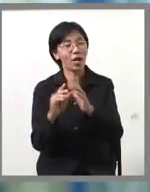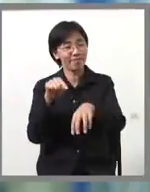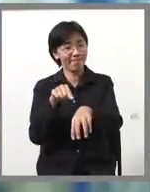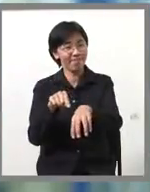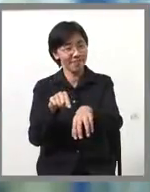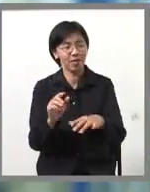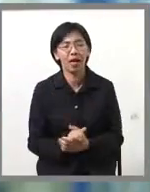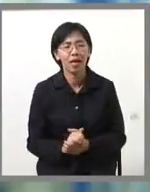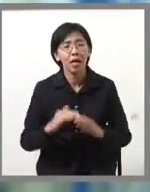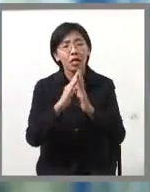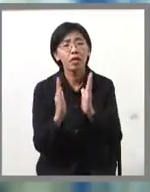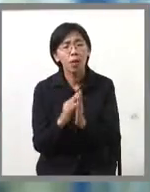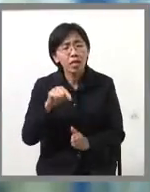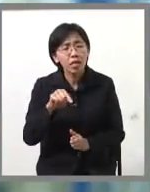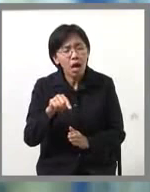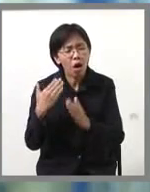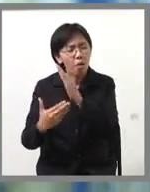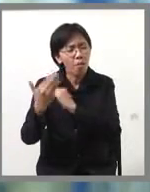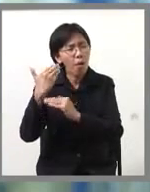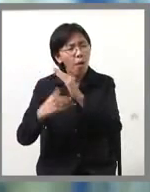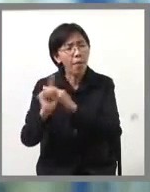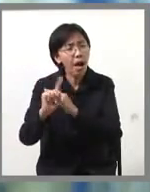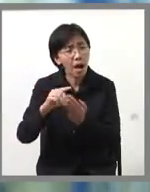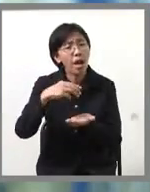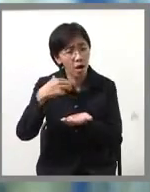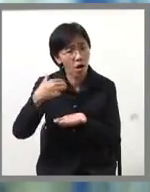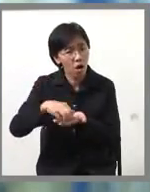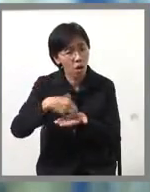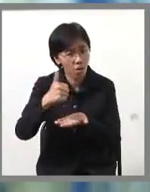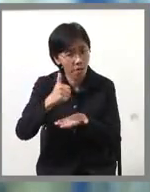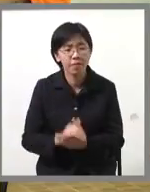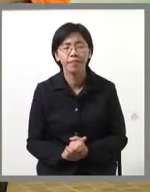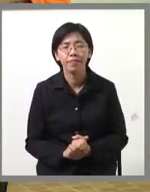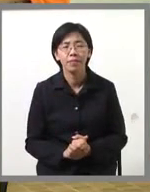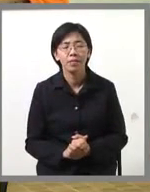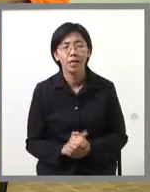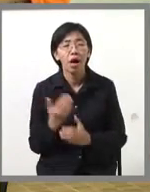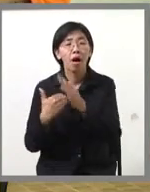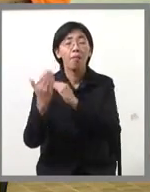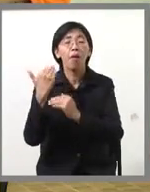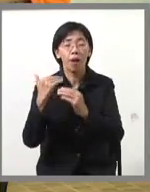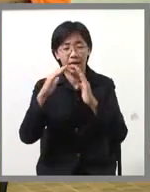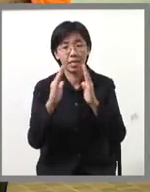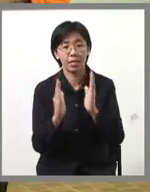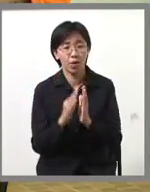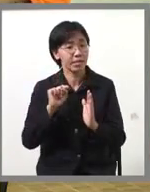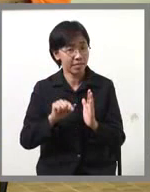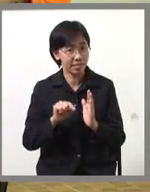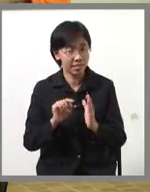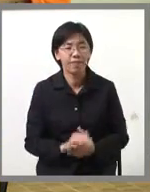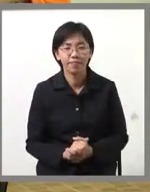ทีนี้เนี่ยวัดป่าเลไลเนี่ยหลวงพ่อช่วยเล่าถึงประวัติของวัดป่าเลไลให้ฟังหน่อยสิคะ พูดถึงประวัติวัดป่าเล